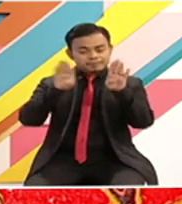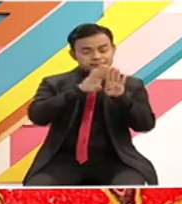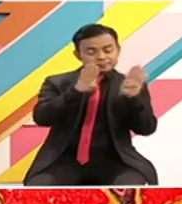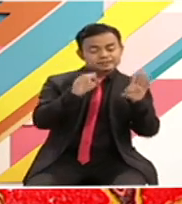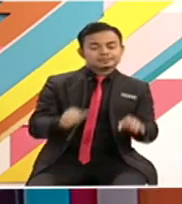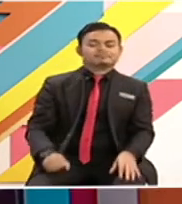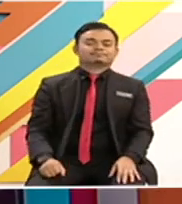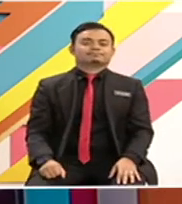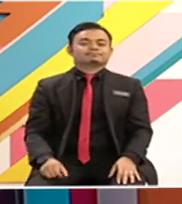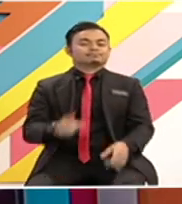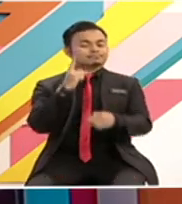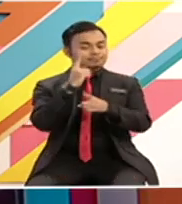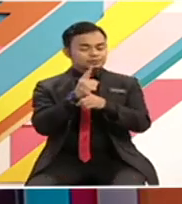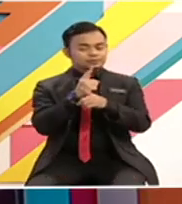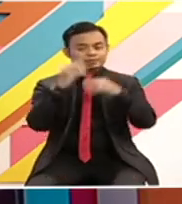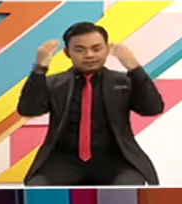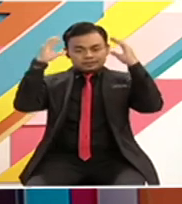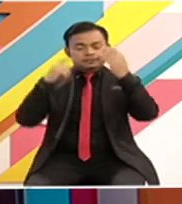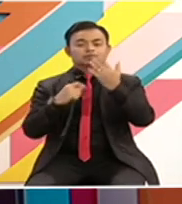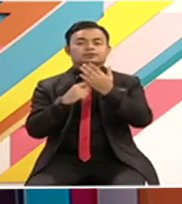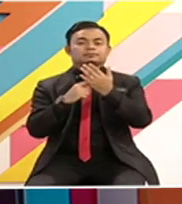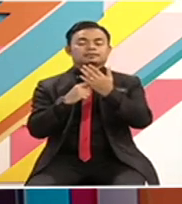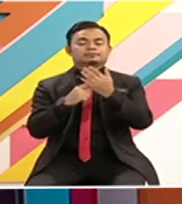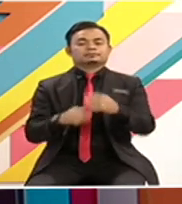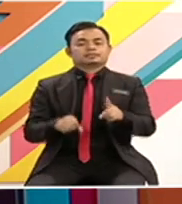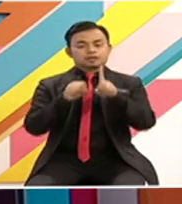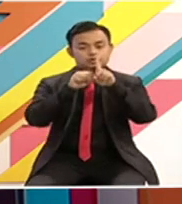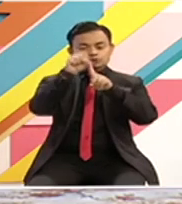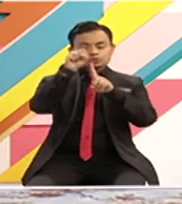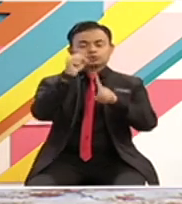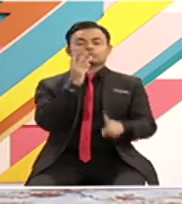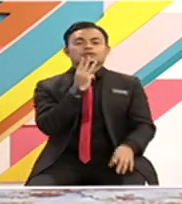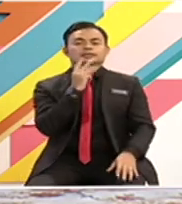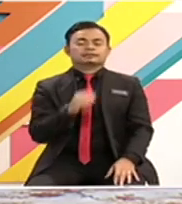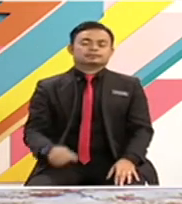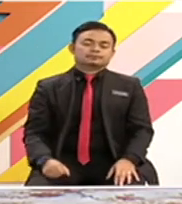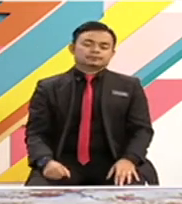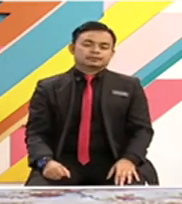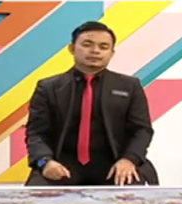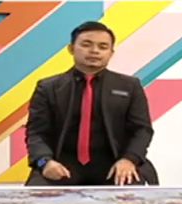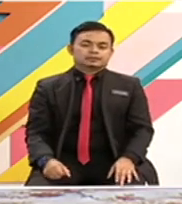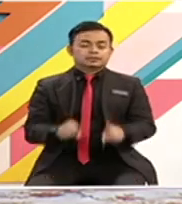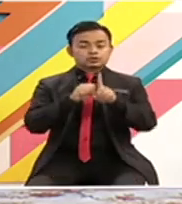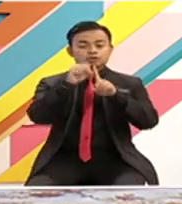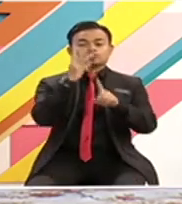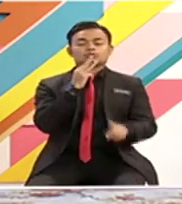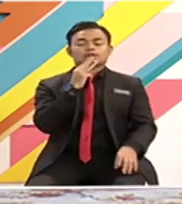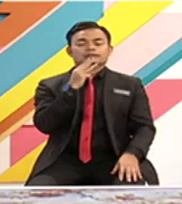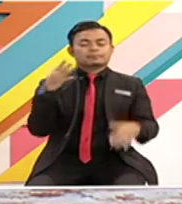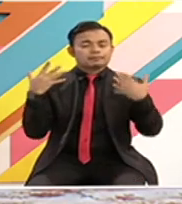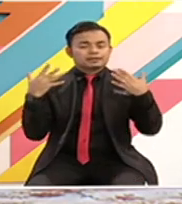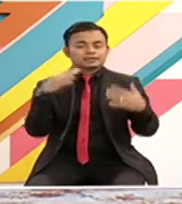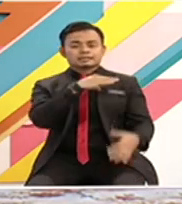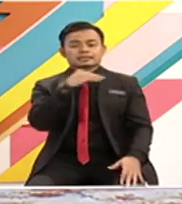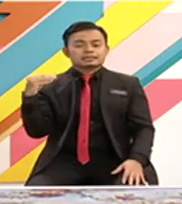like utama like.apk dengan suhu warna tadi bandingkan suhu yang berwarna palsu Anda panas dan juga suhu